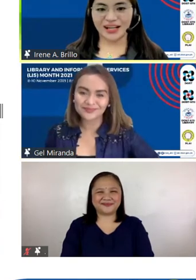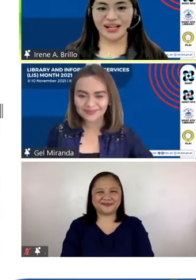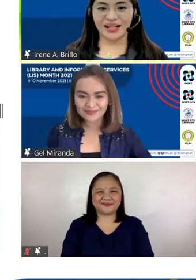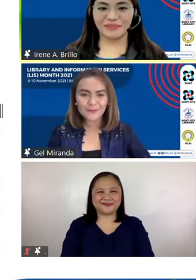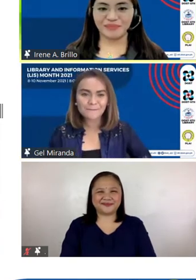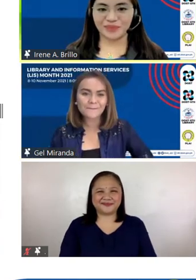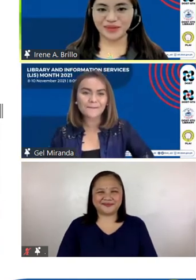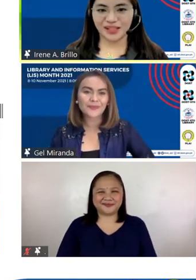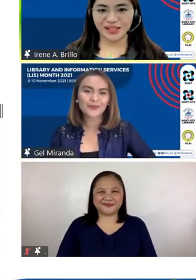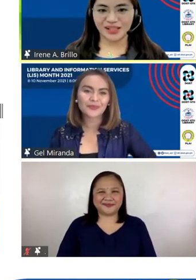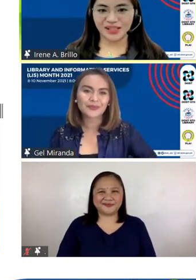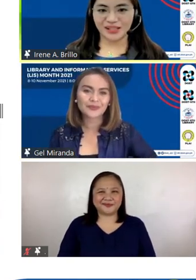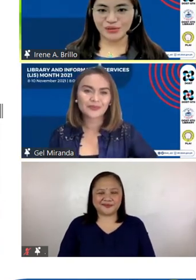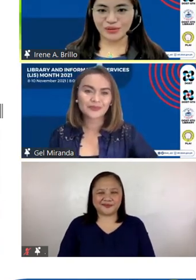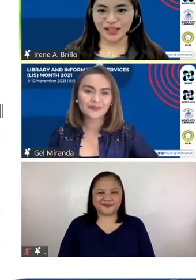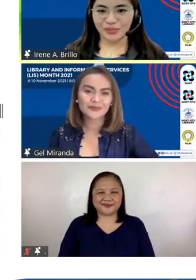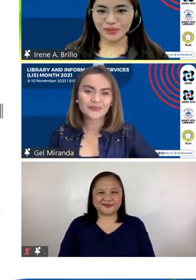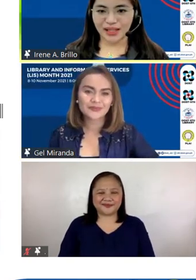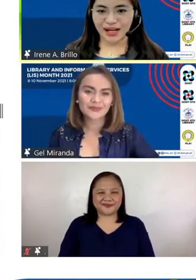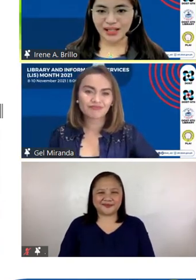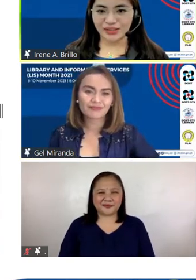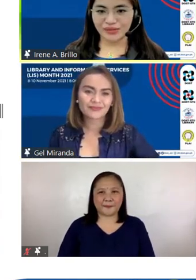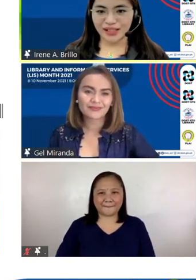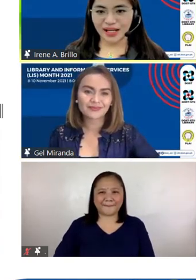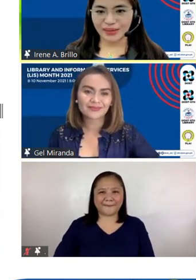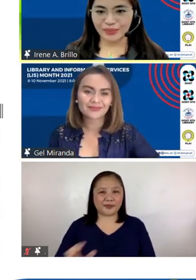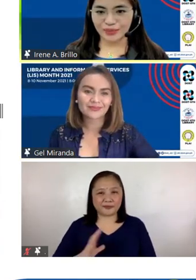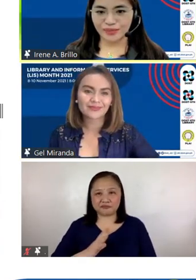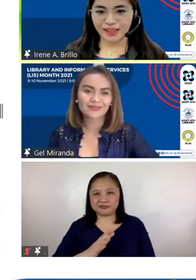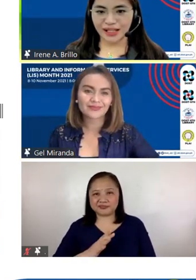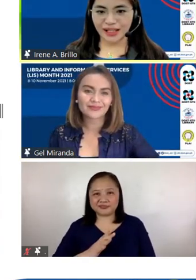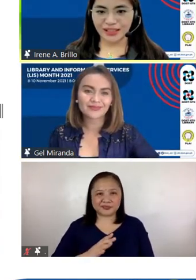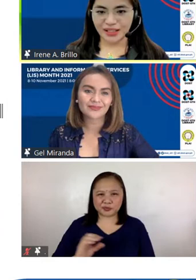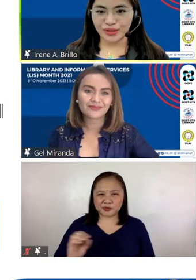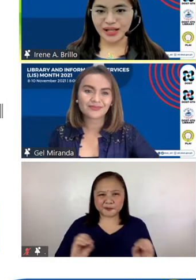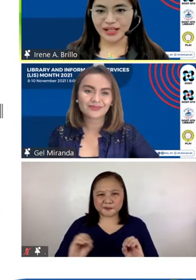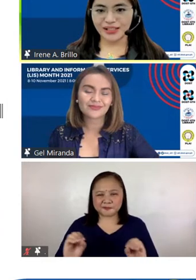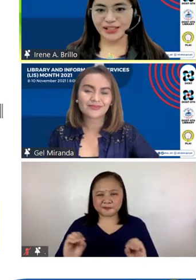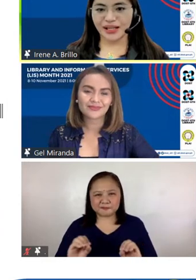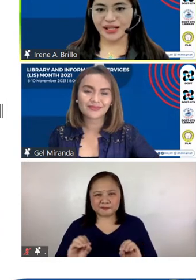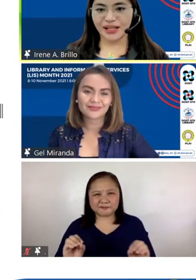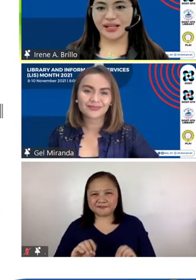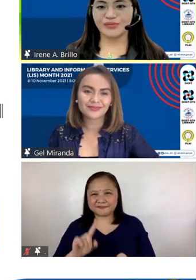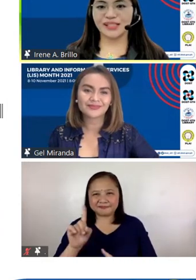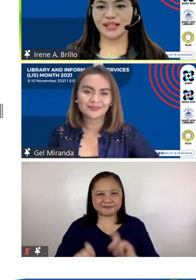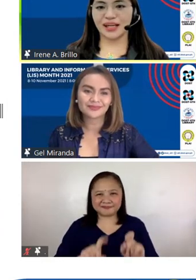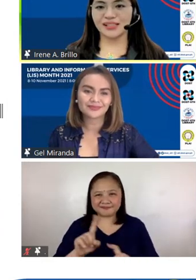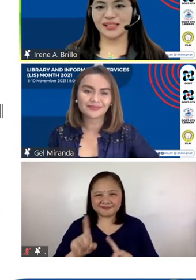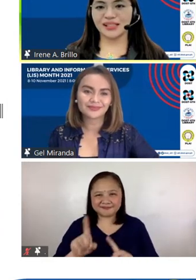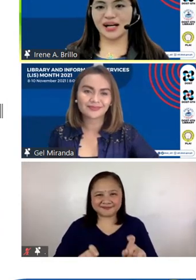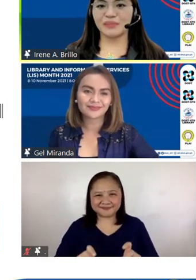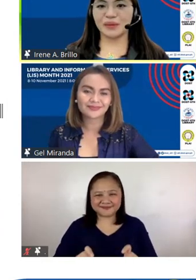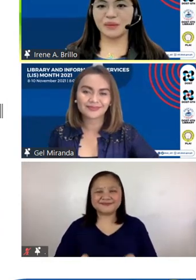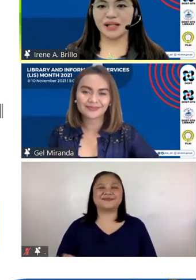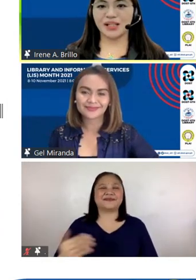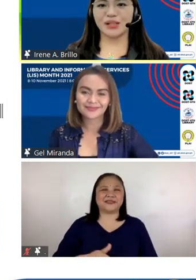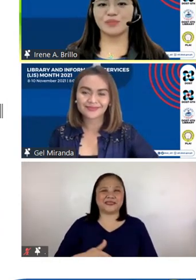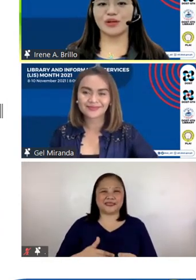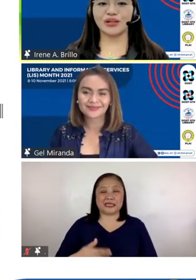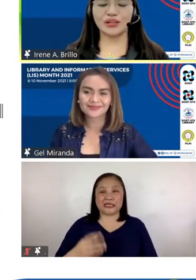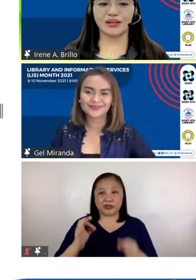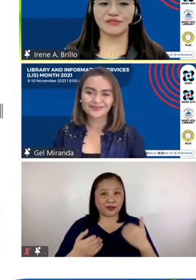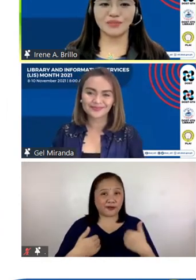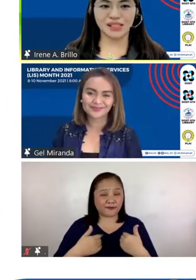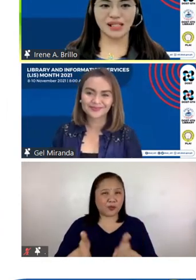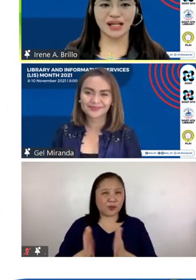think okay na po tayo. Wala na pong mga katanungan. Ayan, once again, kapag may mga request po